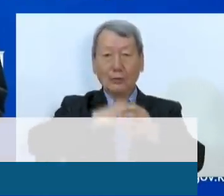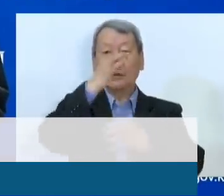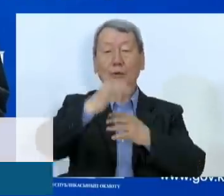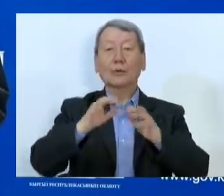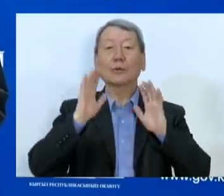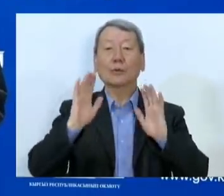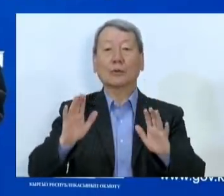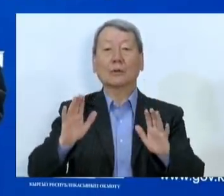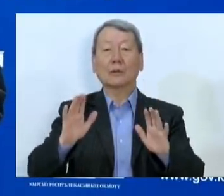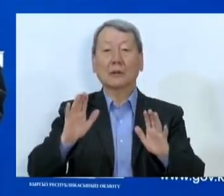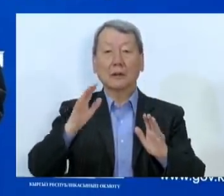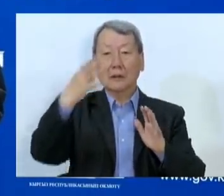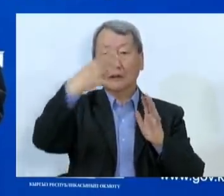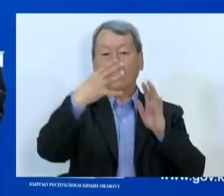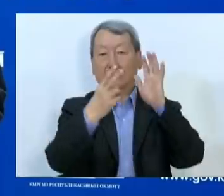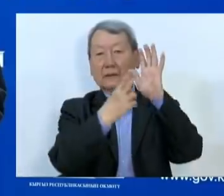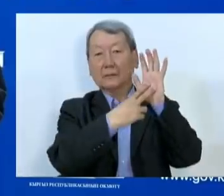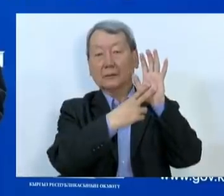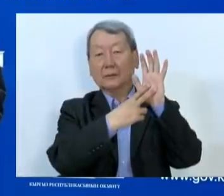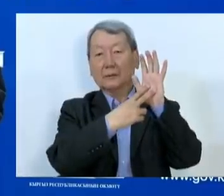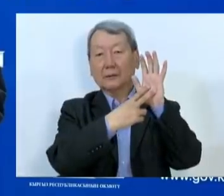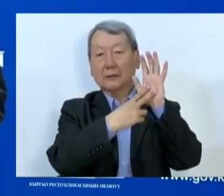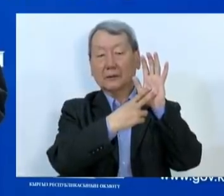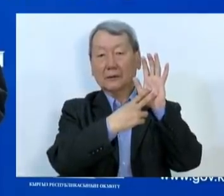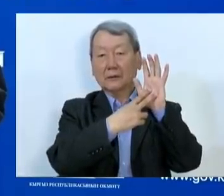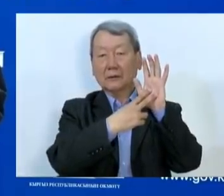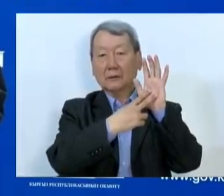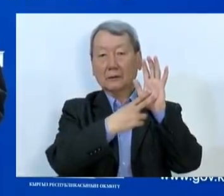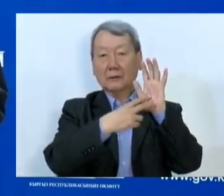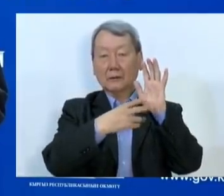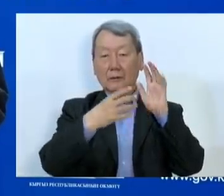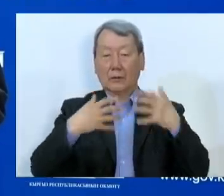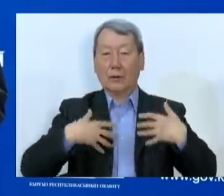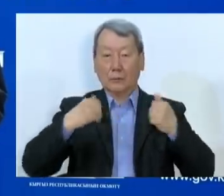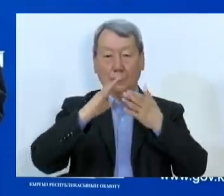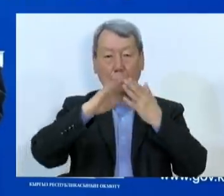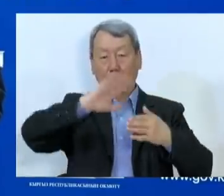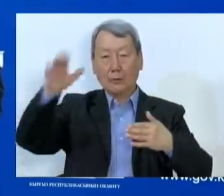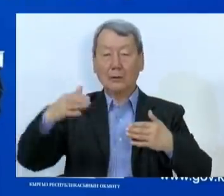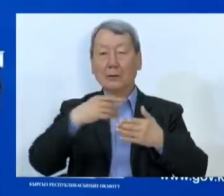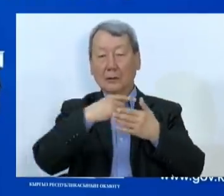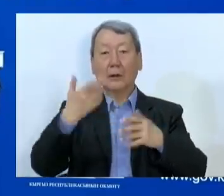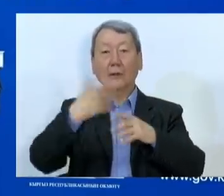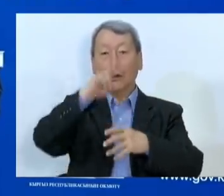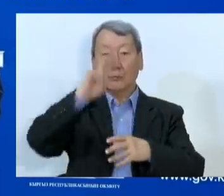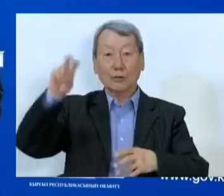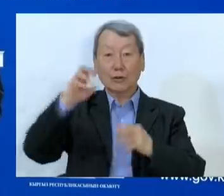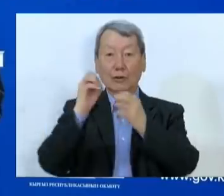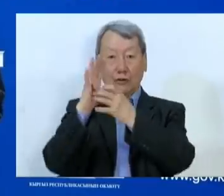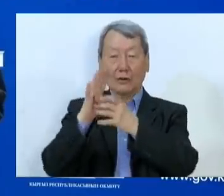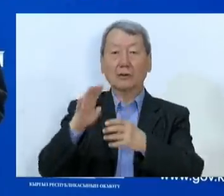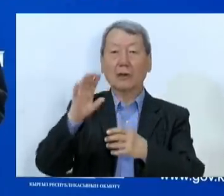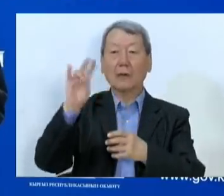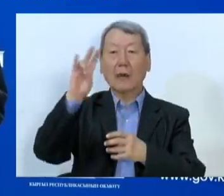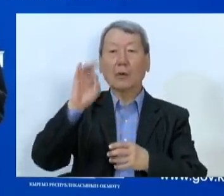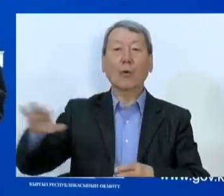жалпысынан 48 бейтап ооруканадан айыгып сакайып үйлөрүнө чыгарылды. Бул Бишкек шаарынан 14, Нарын